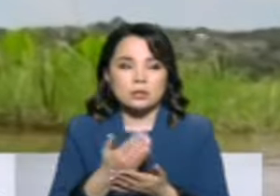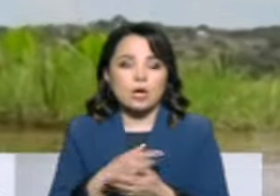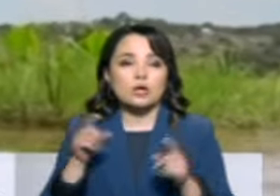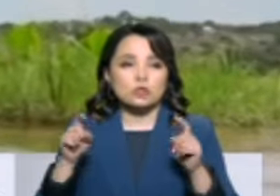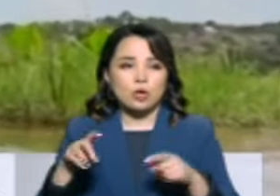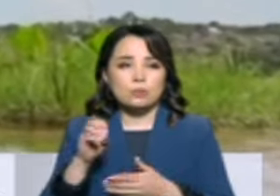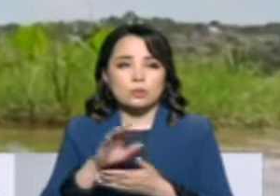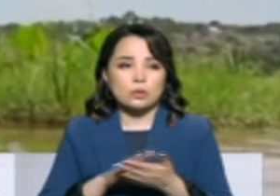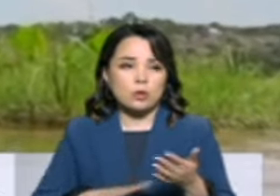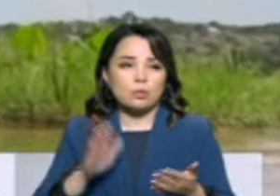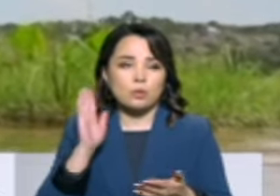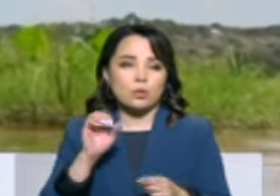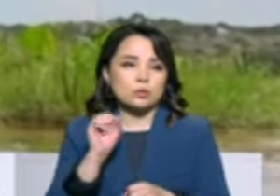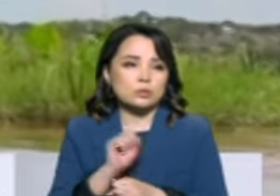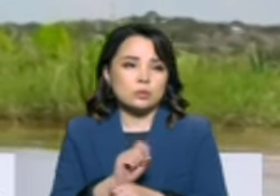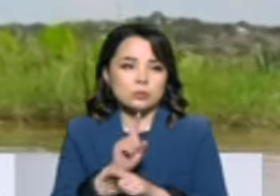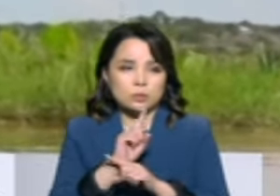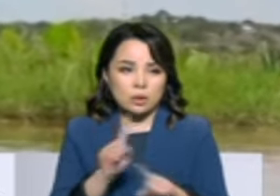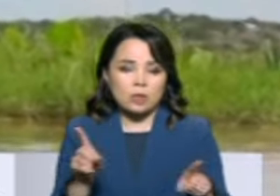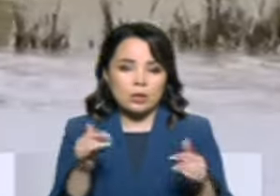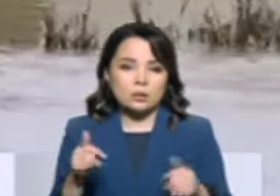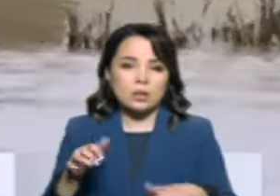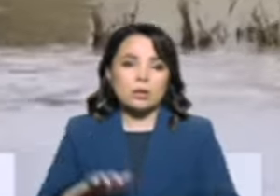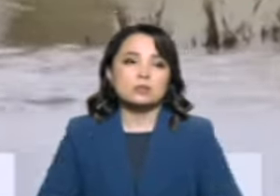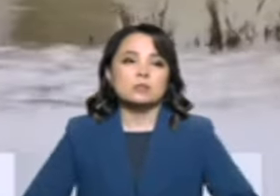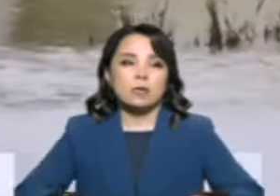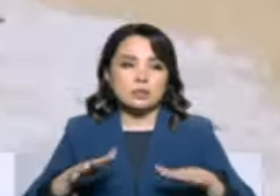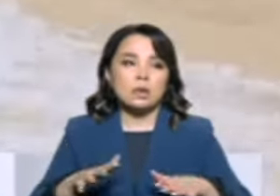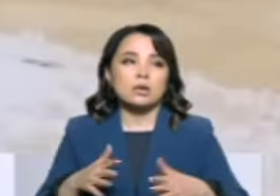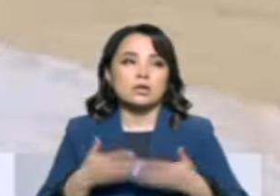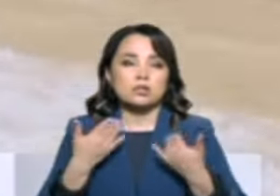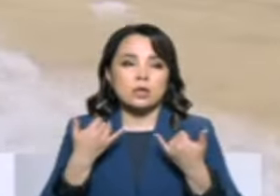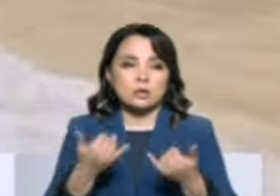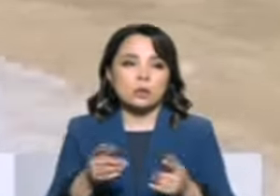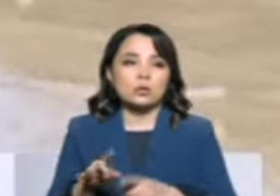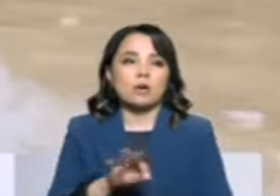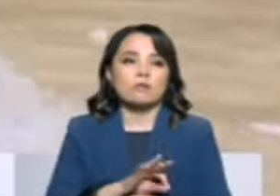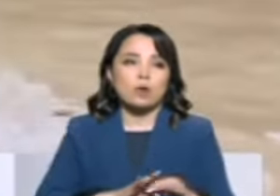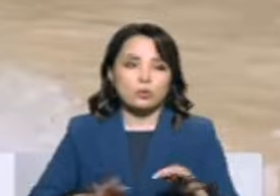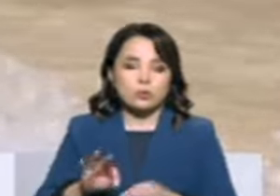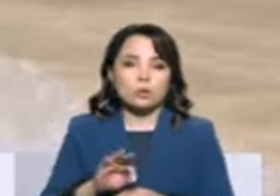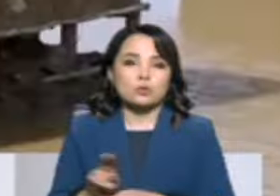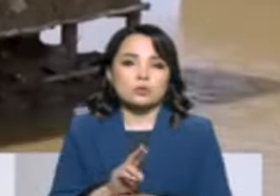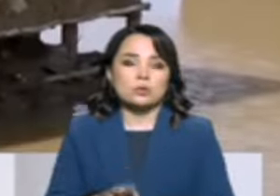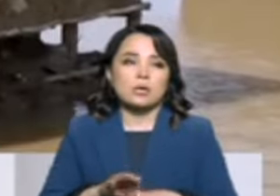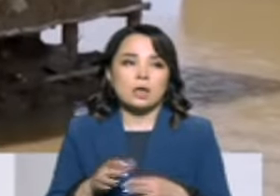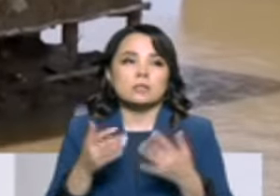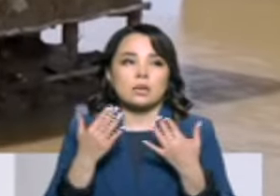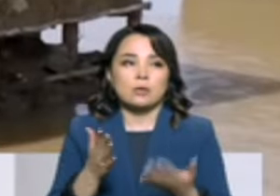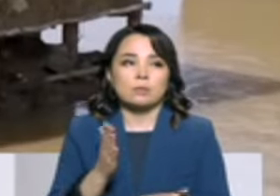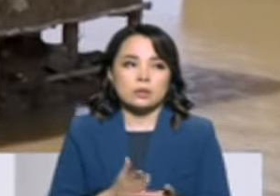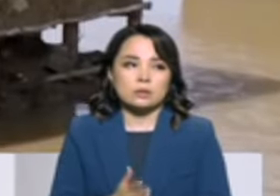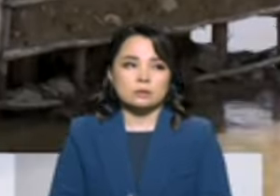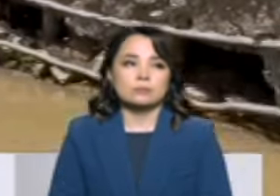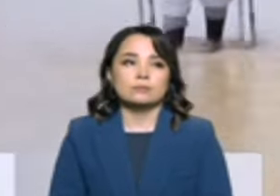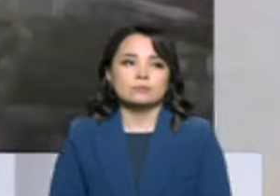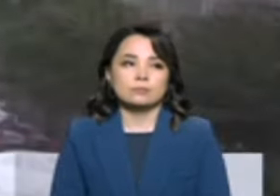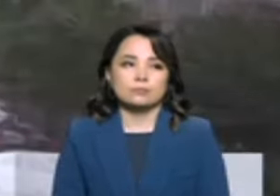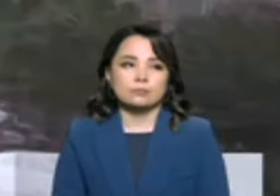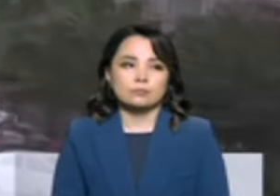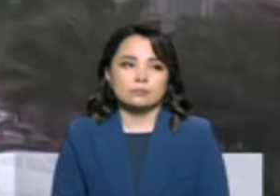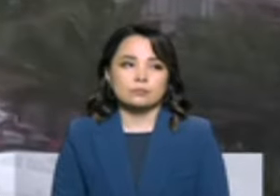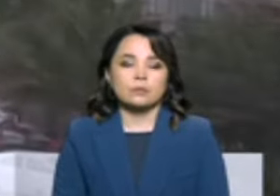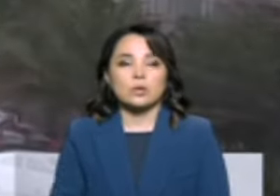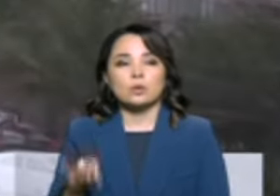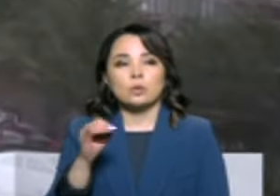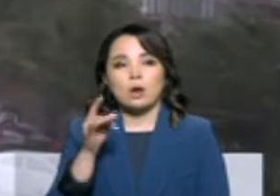жаңбыр әлі тоқтамайды. Тұрғындар үкіметтен тасқын салдарын жеңілдету үшін инфрақұрылымды жөндеуді талап етіп жатыр.